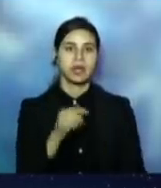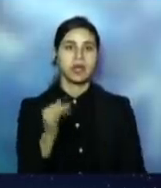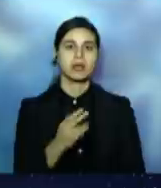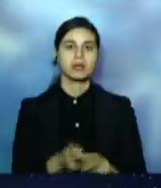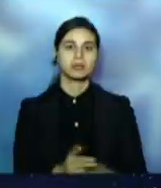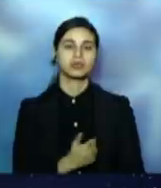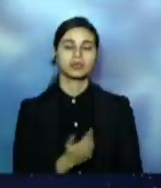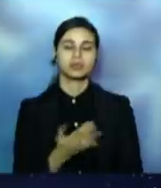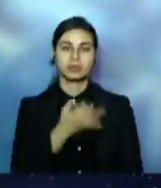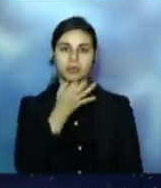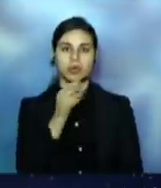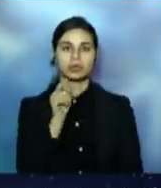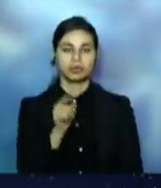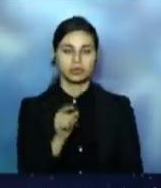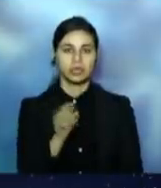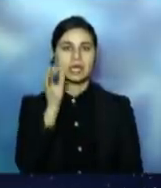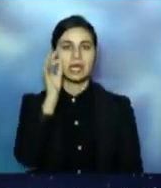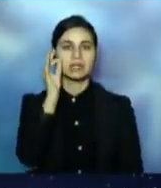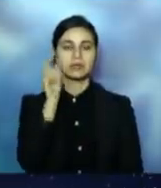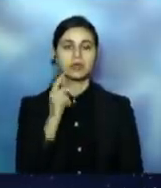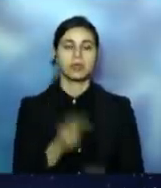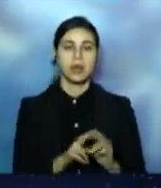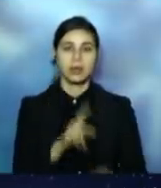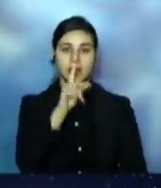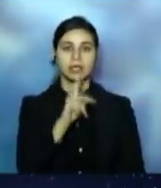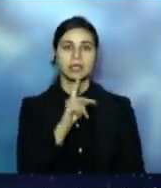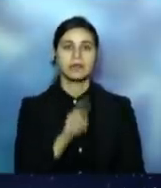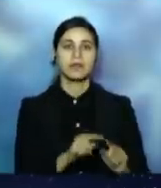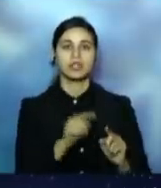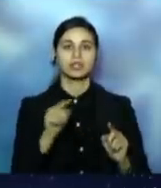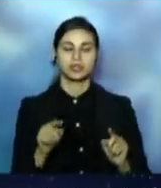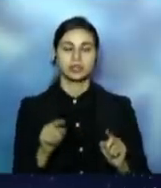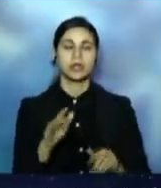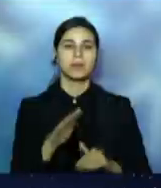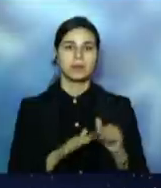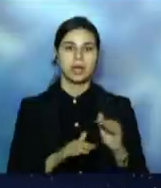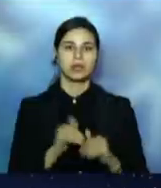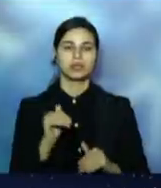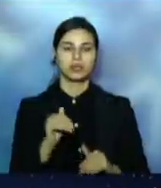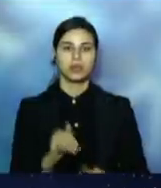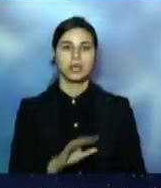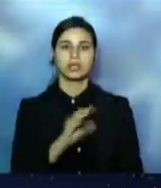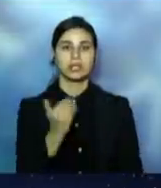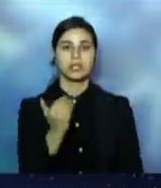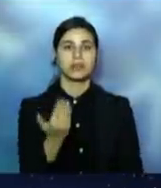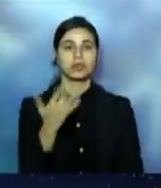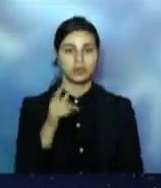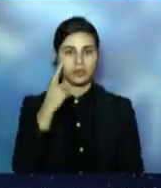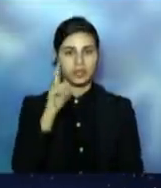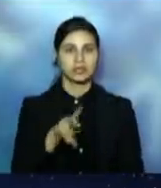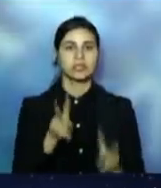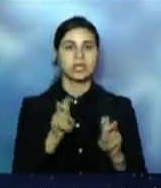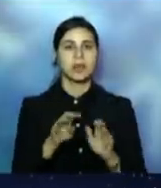იმ სურვილებს, რომელიც თქვენ გაქვთ. გაგახსენებთ, რომ ამ თვის განმავლობაში პრაქტიკულად თქვენ უკვე იცით